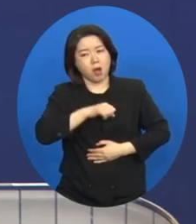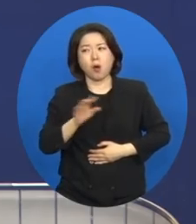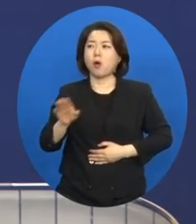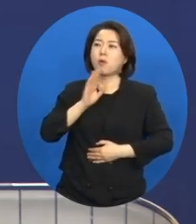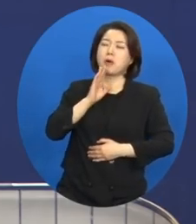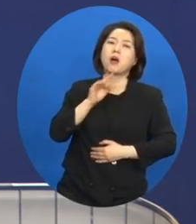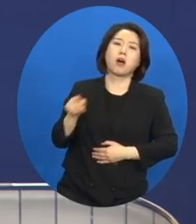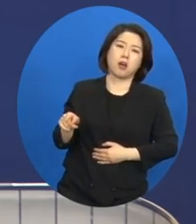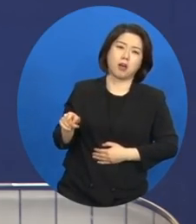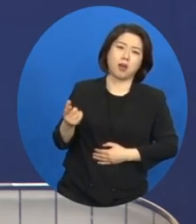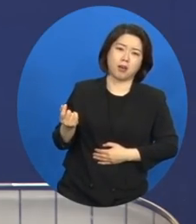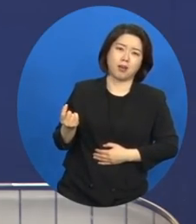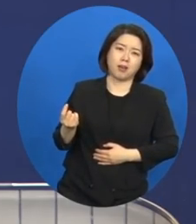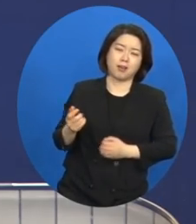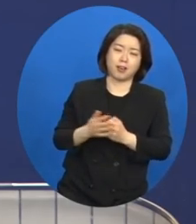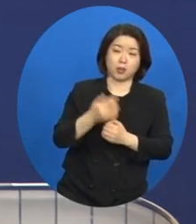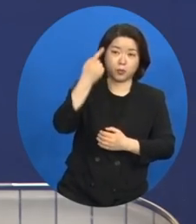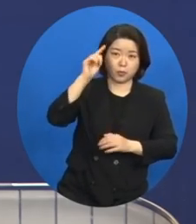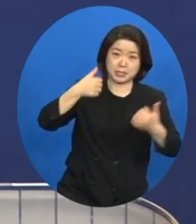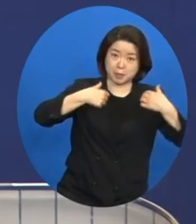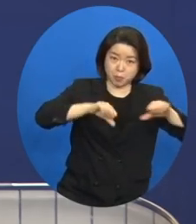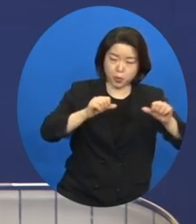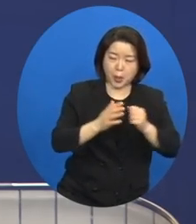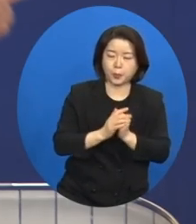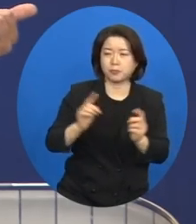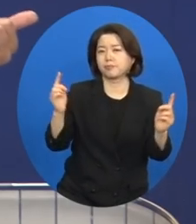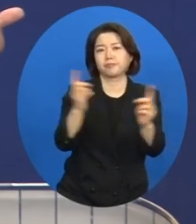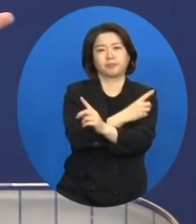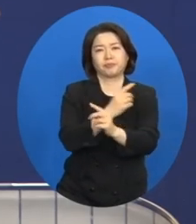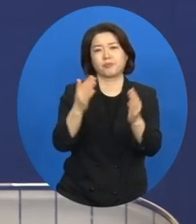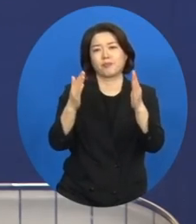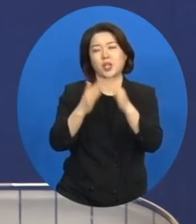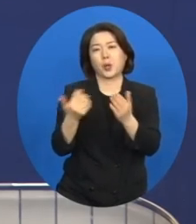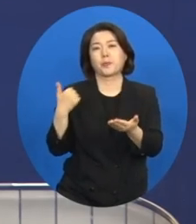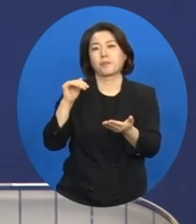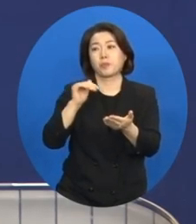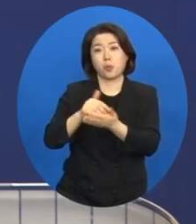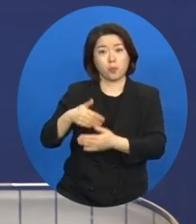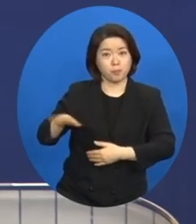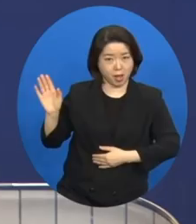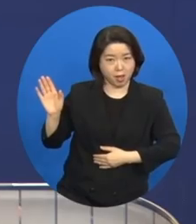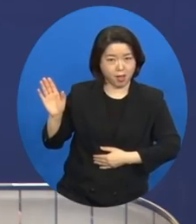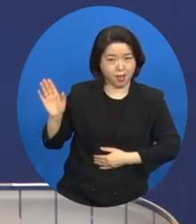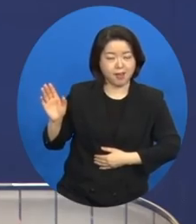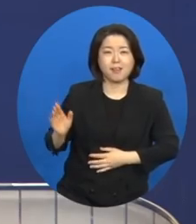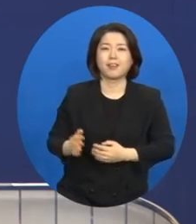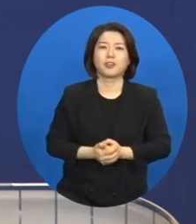맞아요. 그래서 러시아를 가지 않고 바로 바꿔서 집으로 돌아가게 된 거예요.